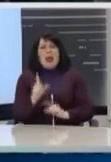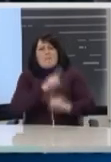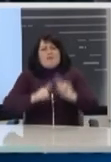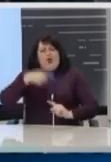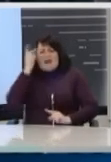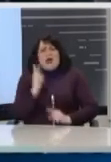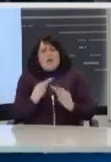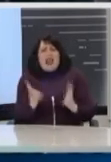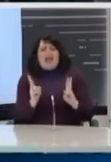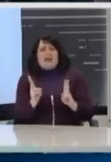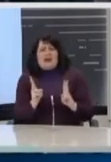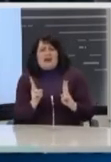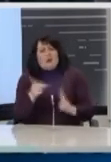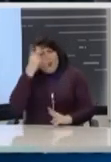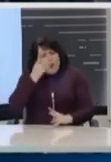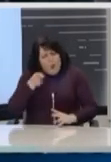δικαίωμα?